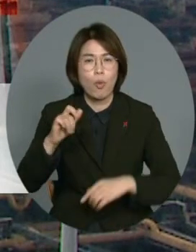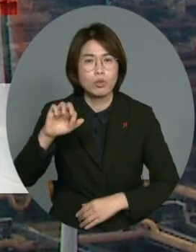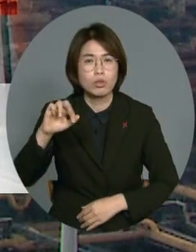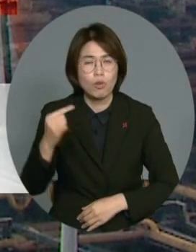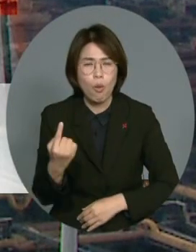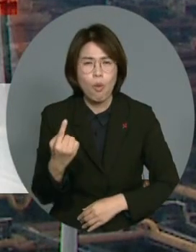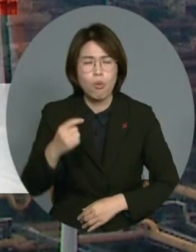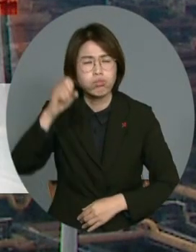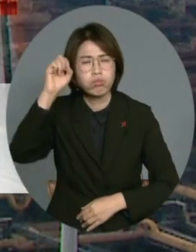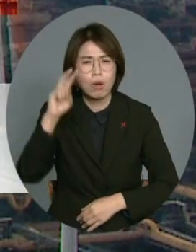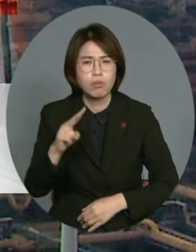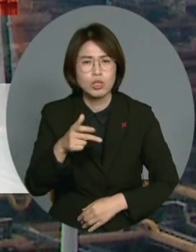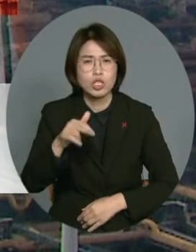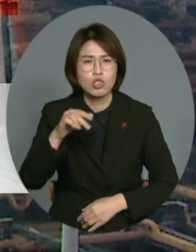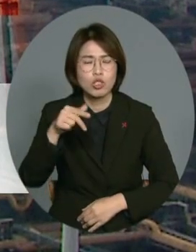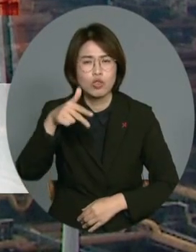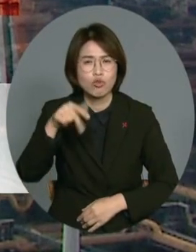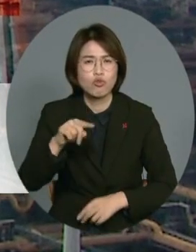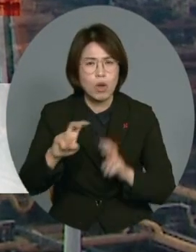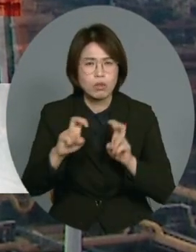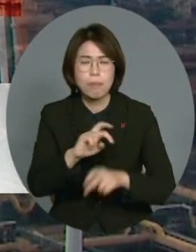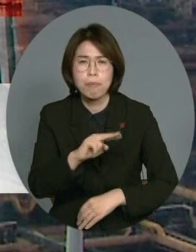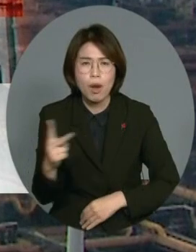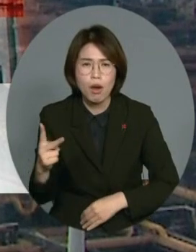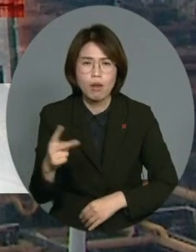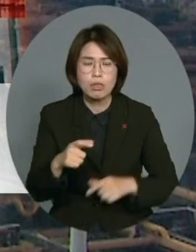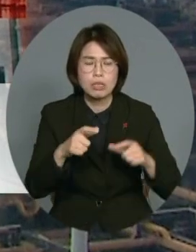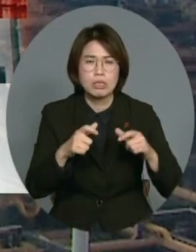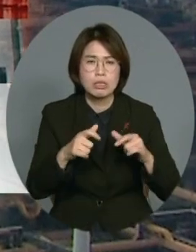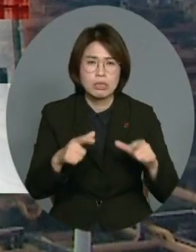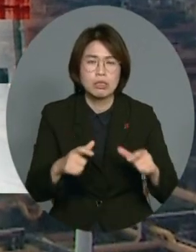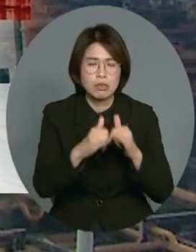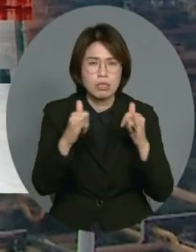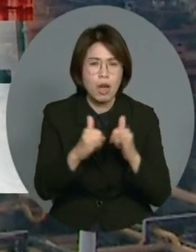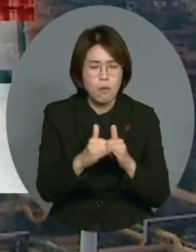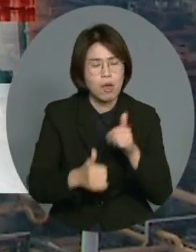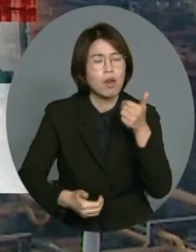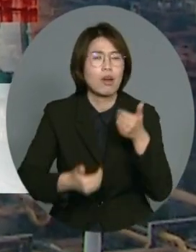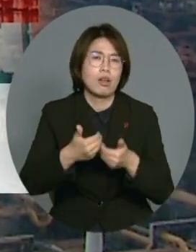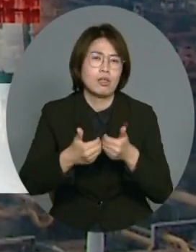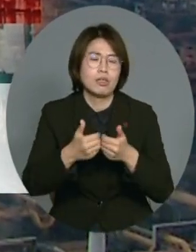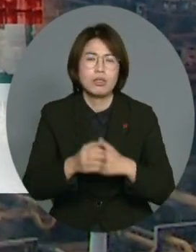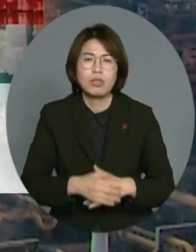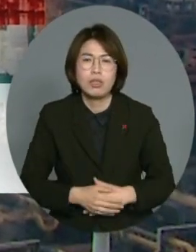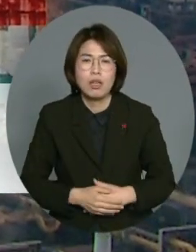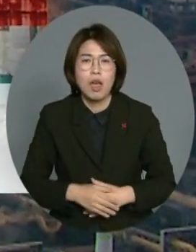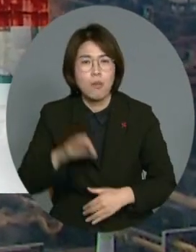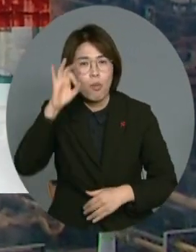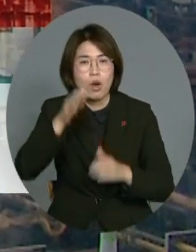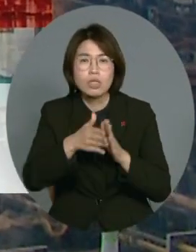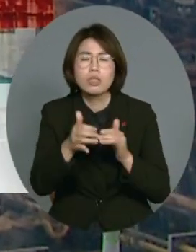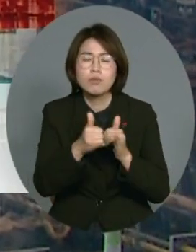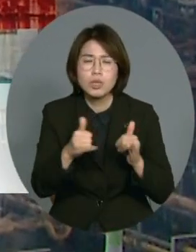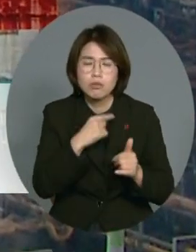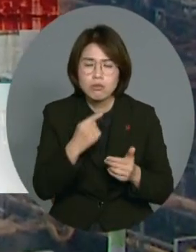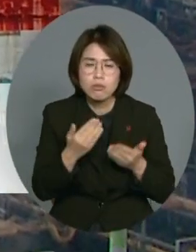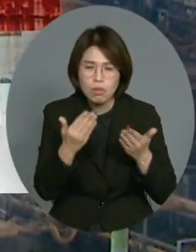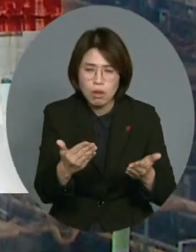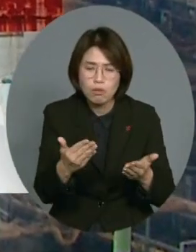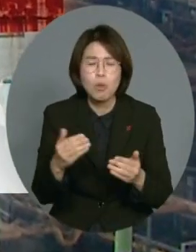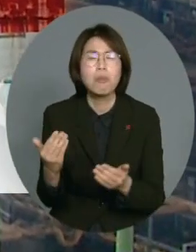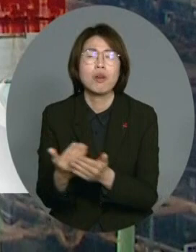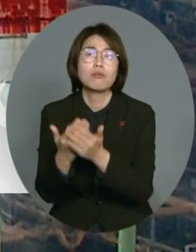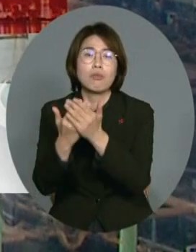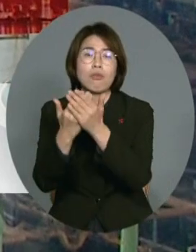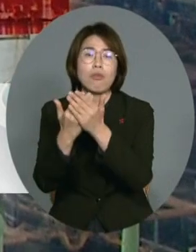포스코는 갑작스런 지주사 전환으로 지역사회와 첨예한 갈등을 빚었습니다 포항시민의 희생으로 성장한